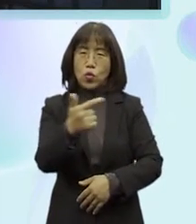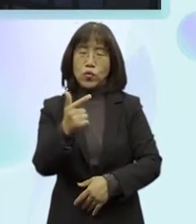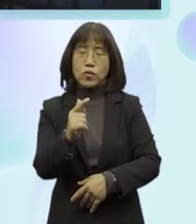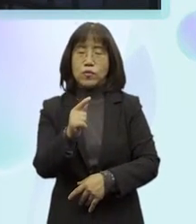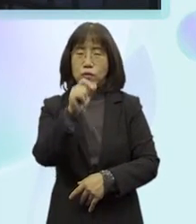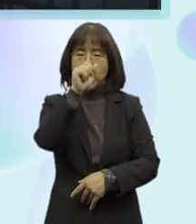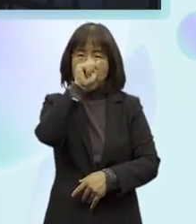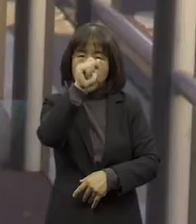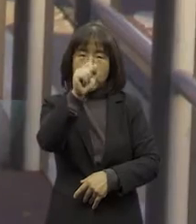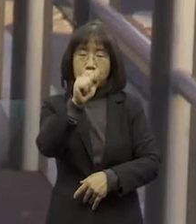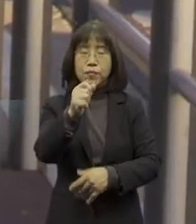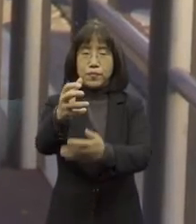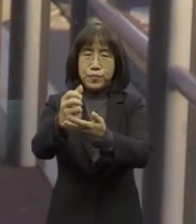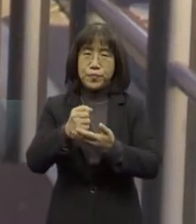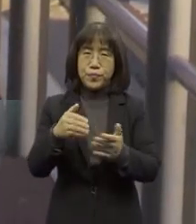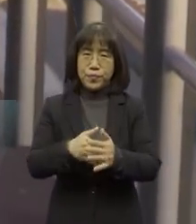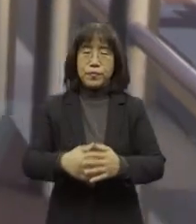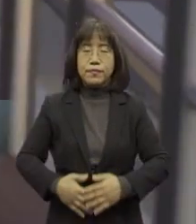받았습니다.